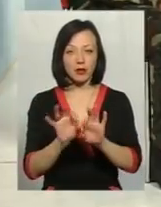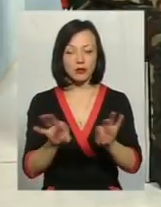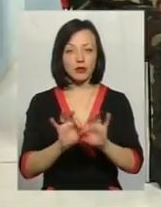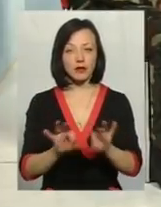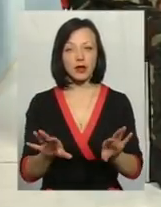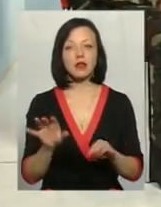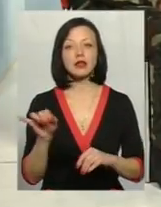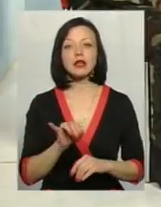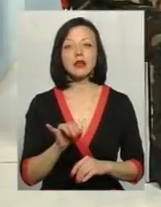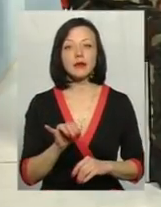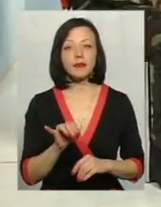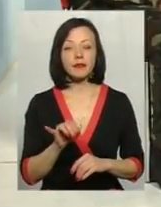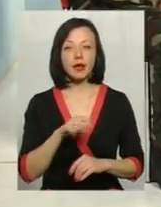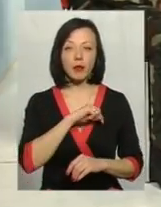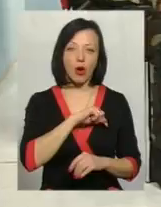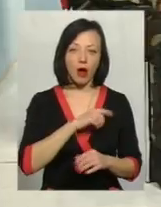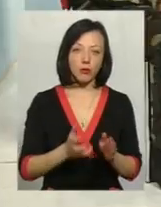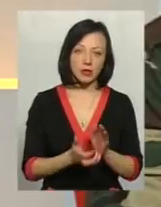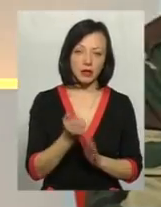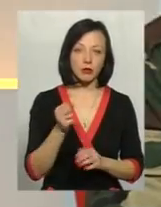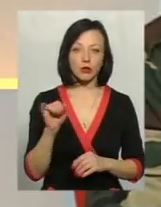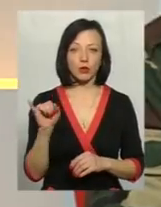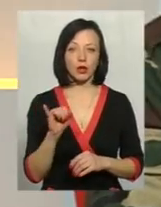розповідати. І морально підтримуємо,